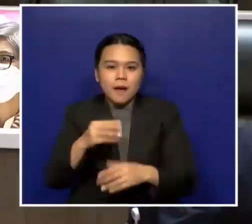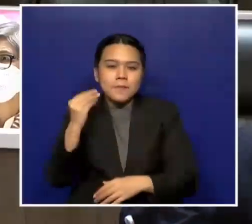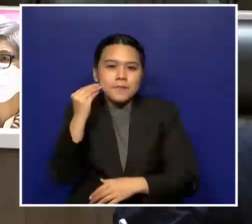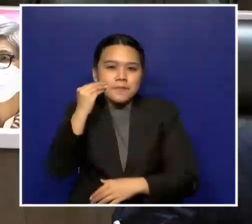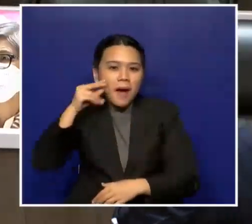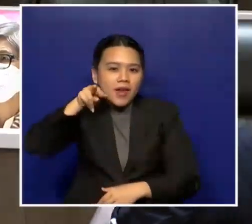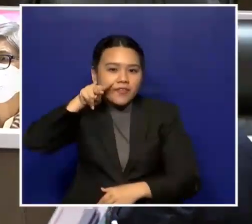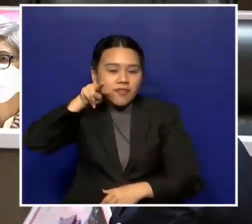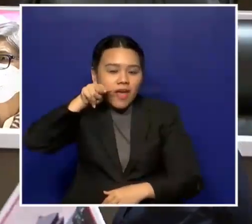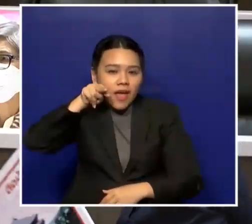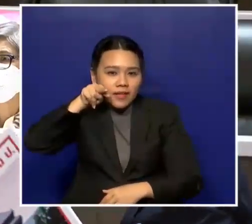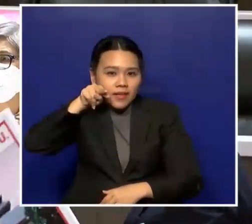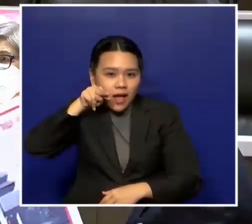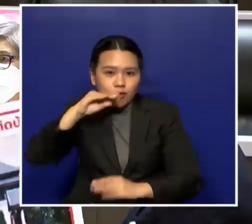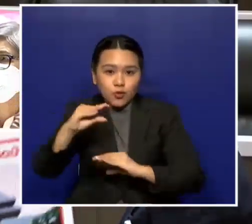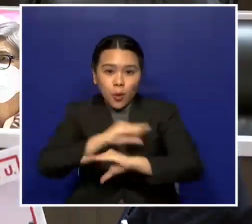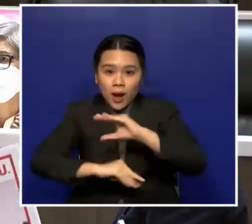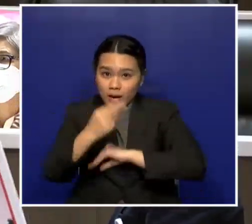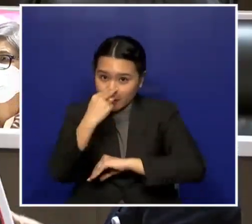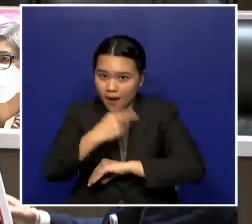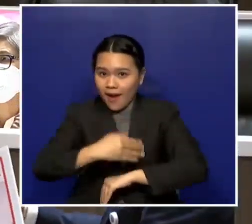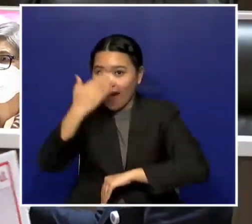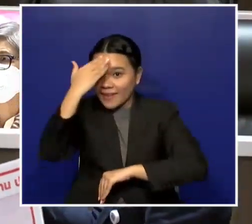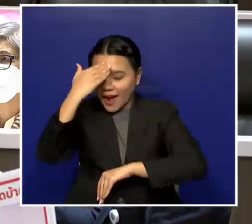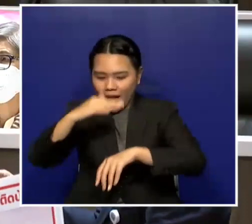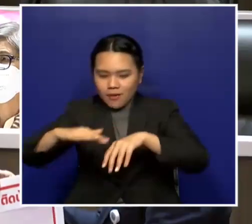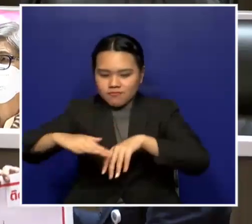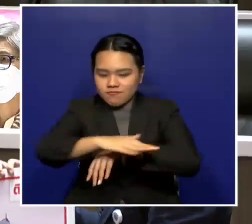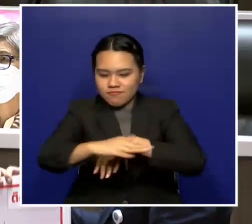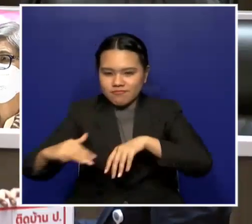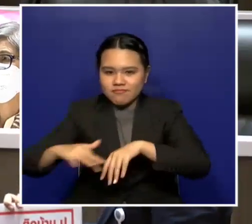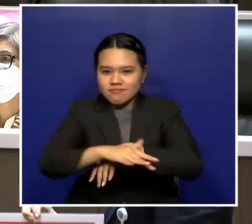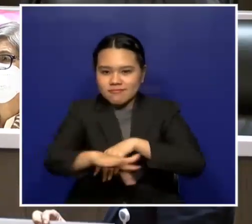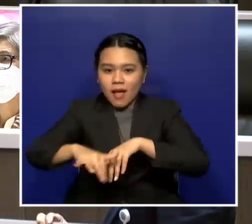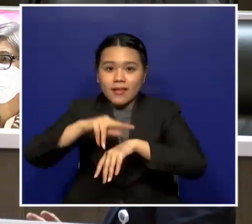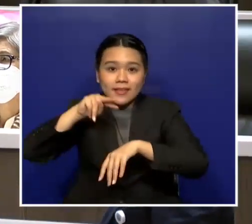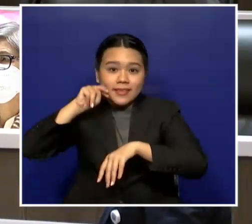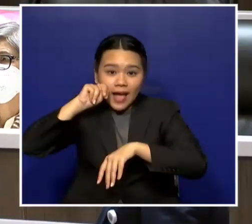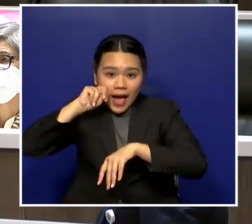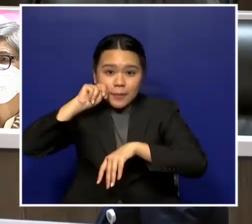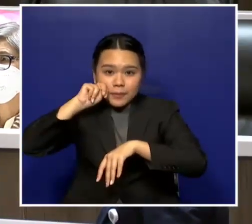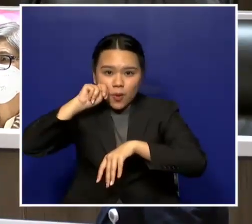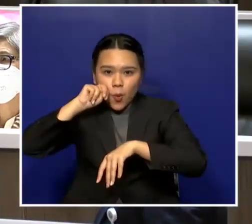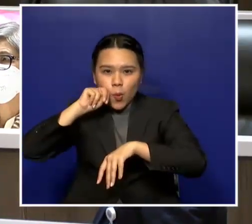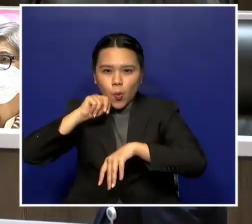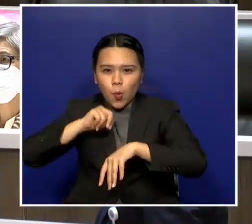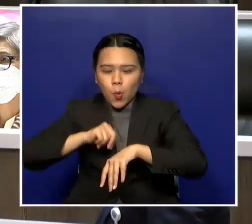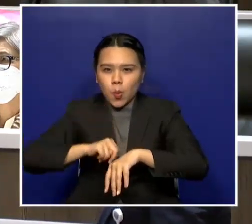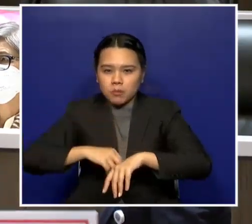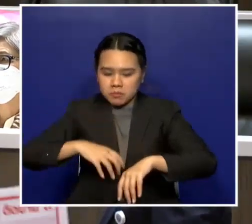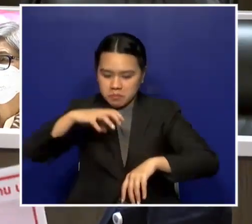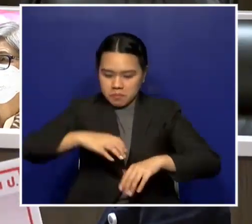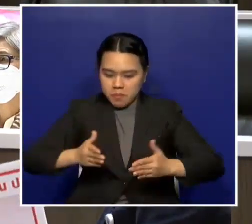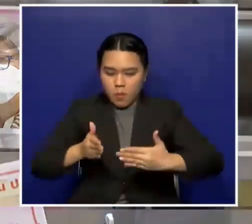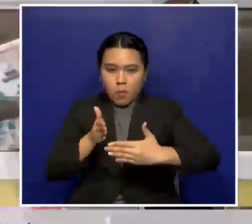บ้านแฝดอยู่ในโครงการนี้ฮะเห็นไหมฮะติดน้ำเลยด้านหน้าติดถนนนะครับหัวมุมเลยนะครับทำเลทองหัวมุมเลยนะครับส